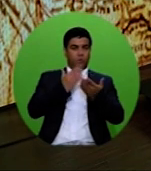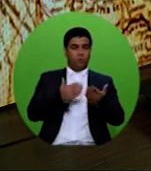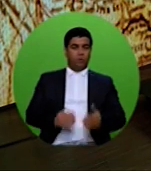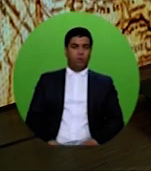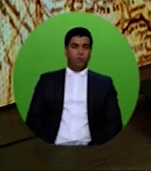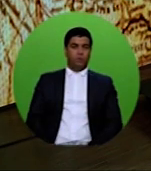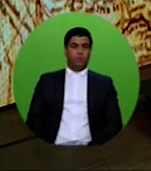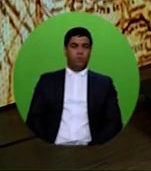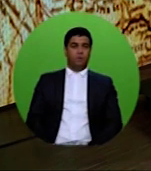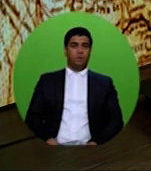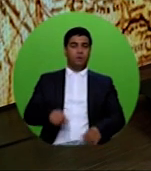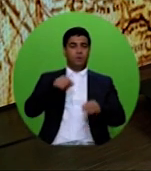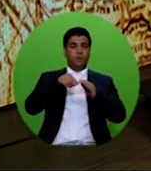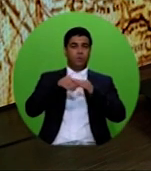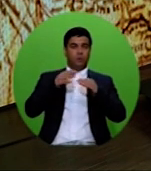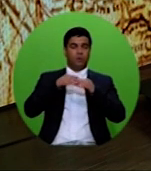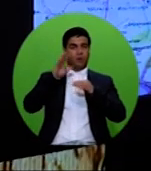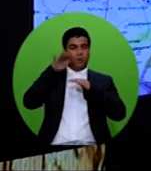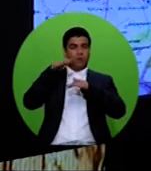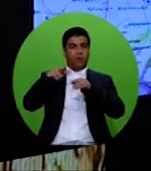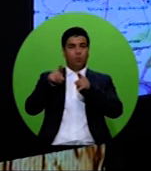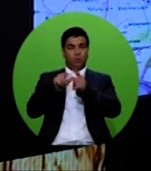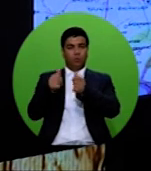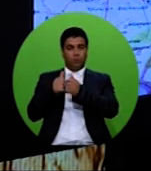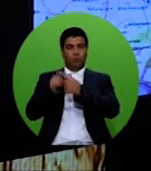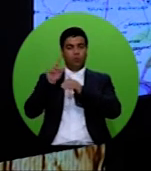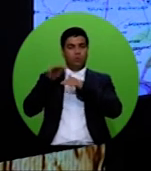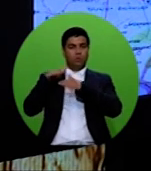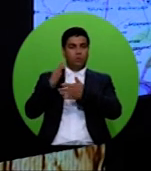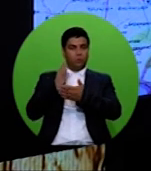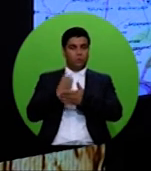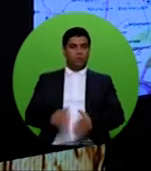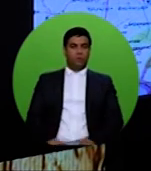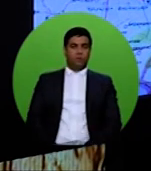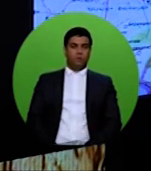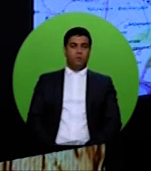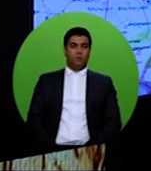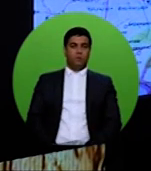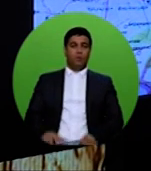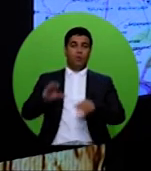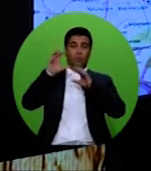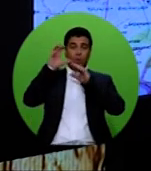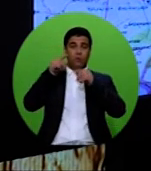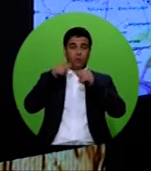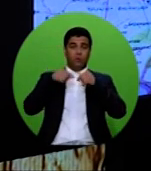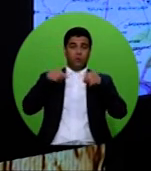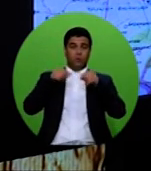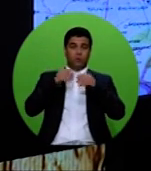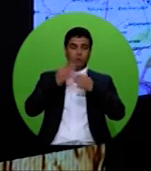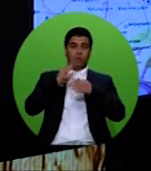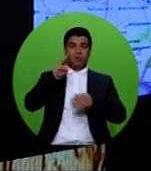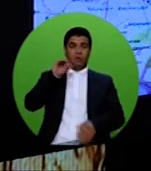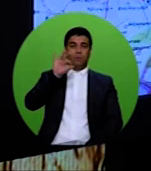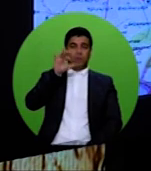встречаться на побережье рек, которые здесь протекают. В предгорных территориях встречаются